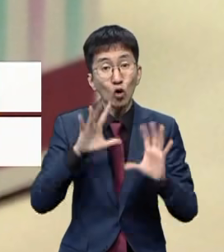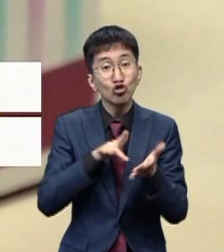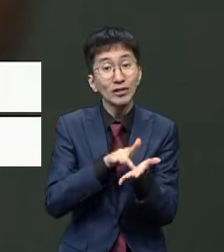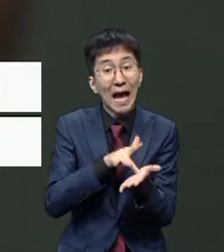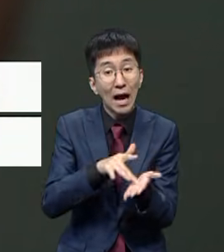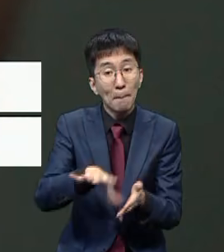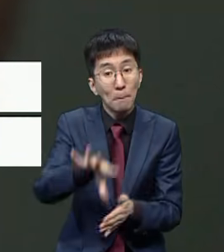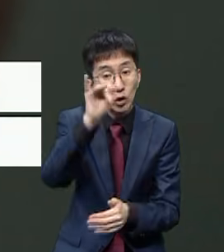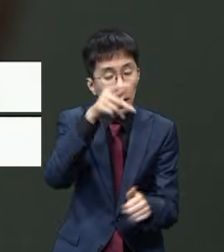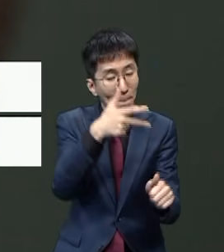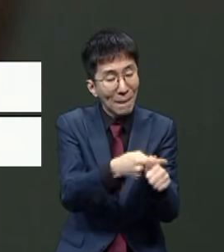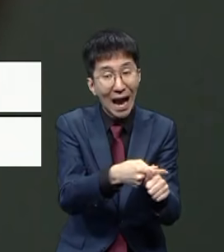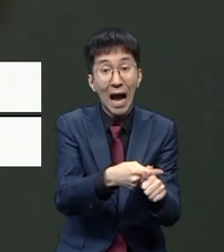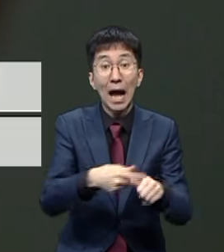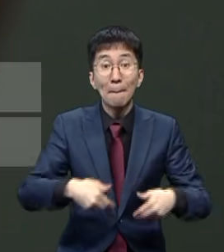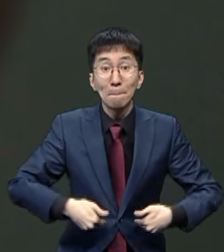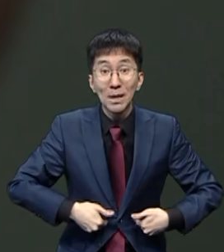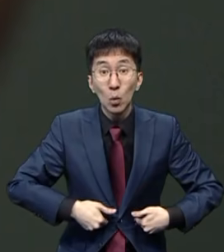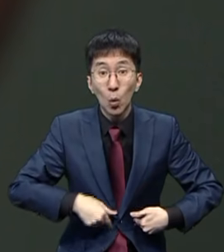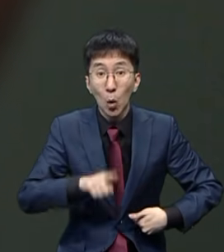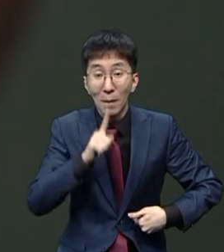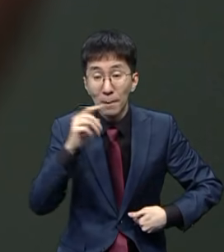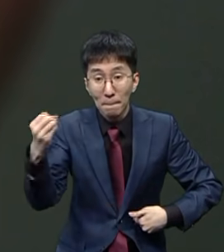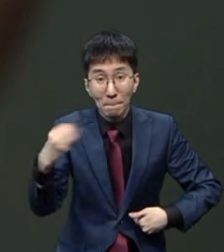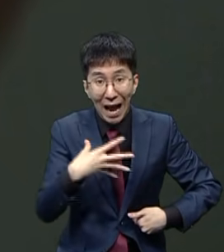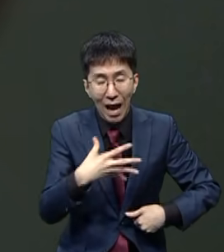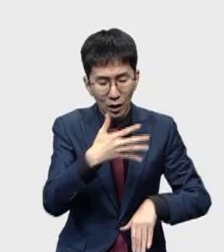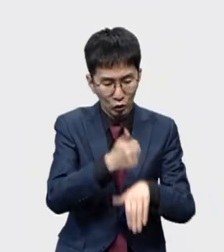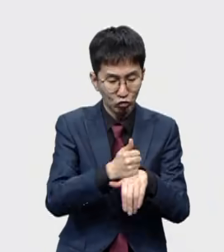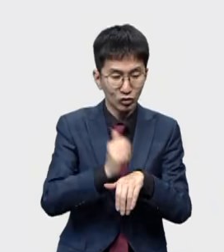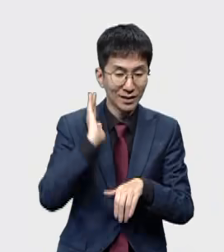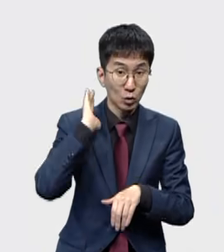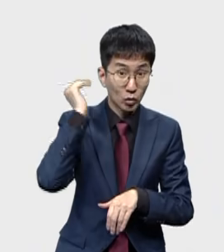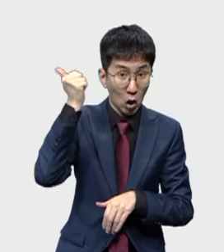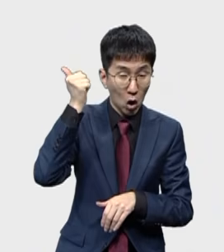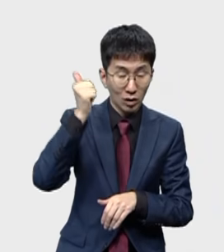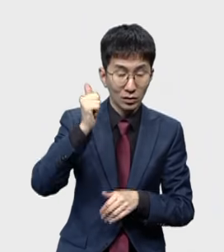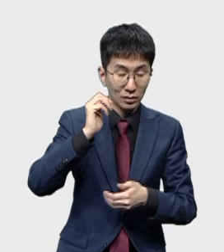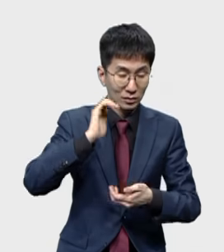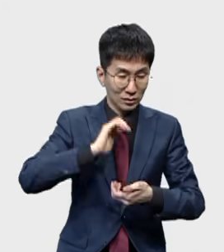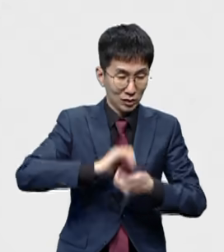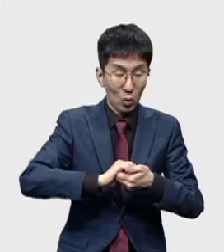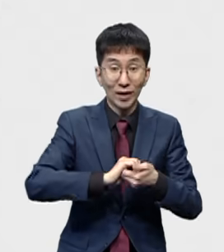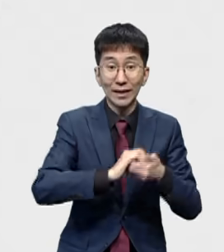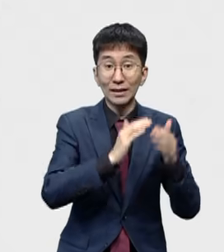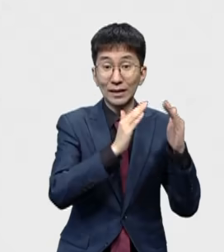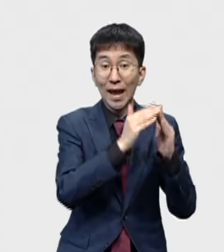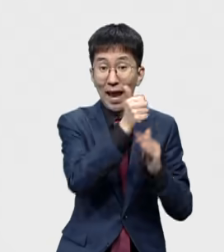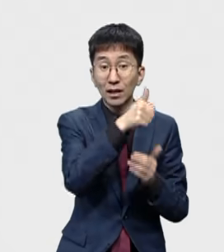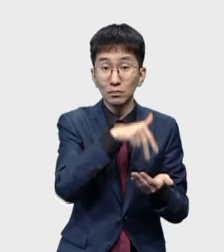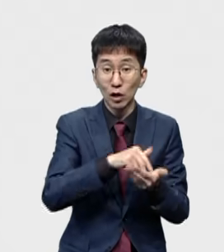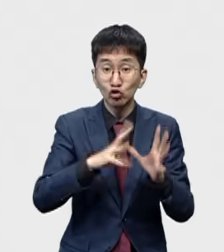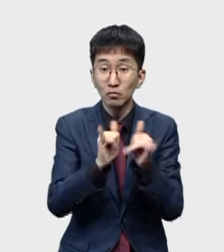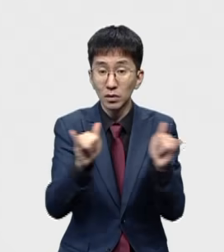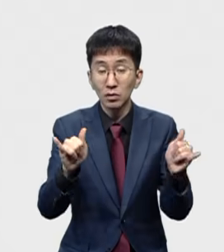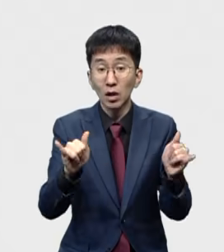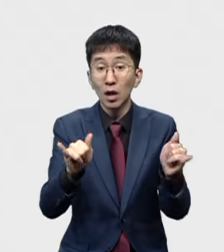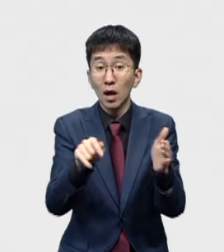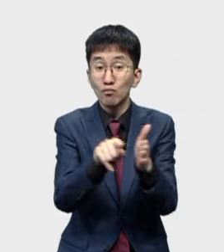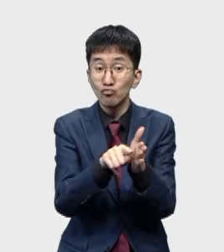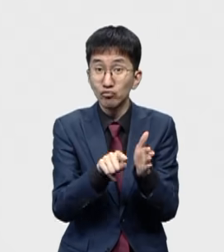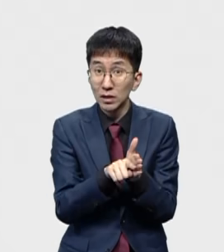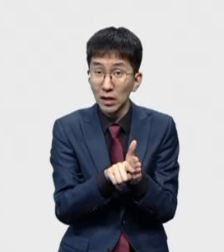먼저 맞아야 1단 일각의 주장에 대해 청와대 고위 관계자는 국민적 불신이 있다면 마다할 이유가 없지만